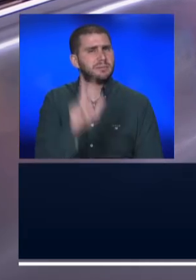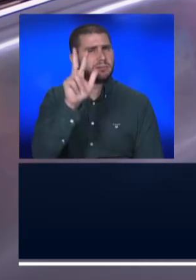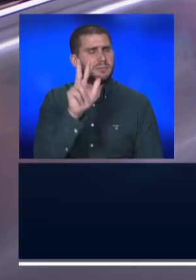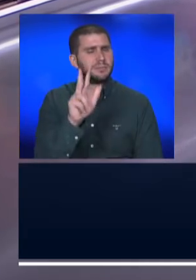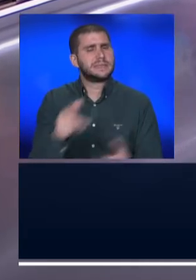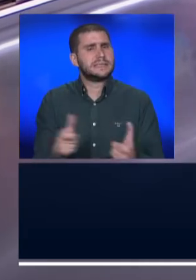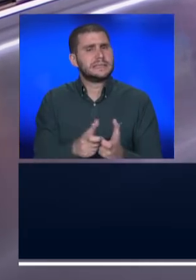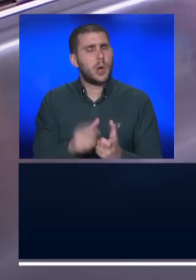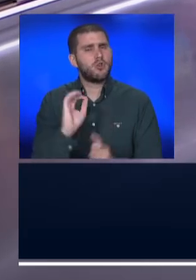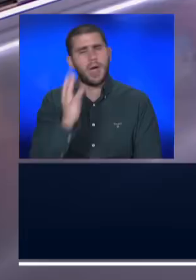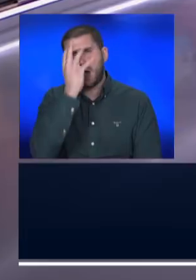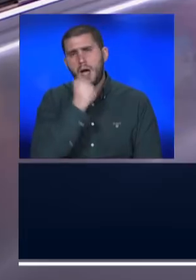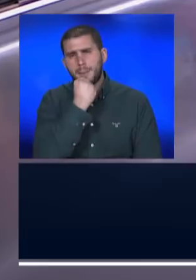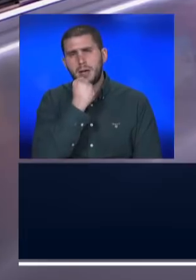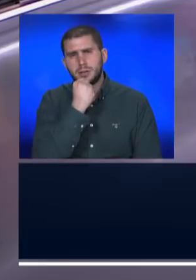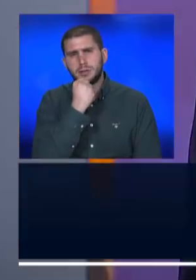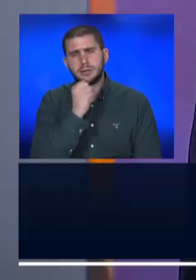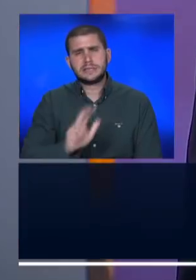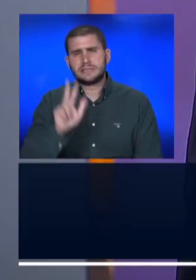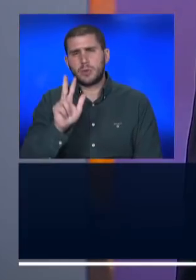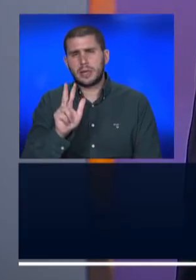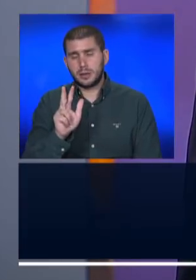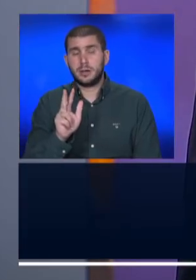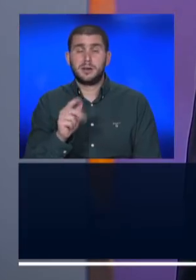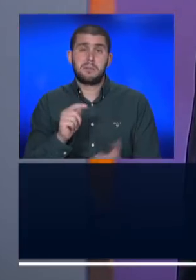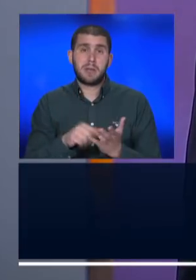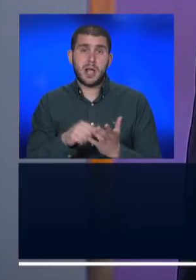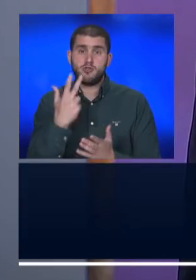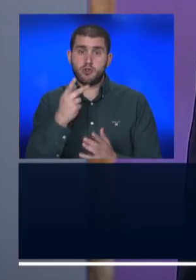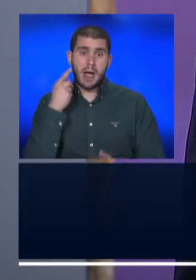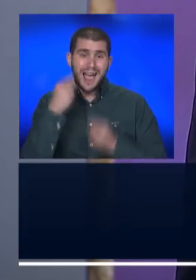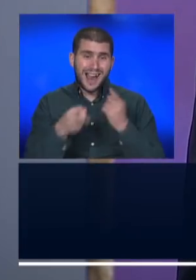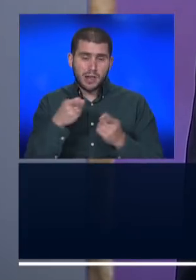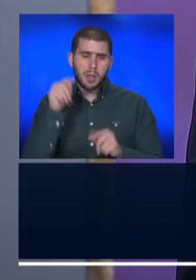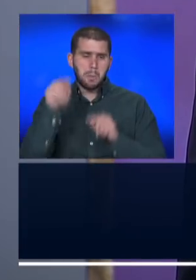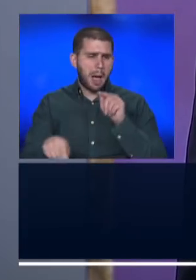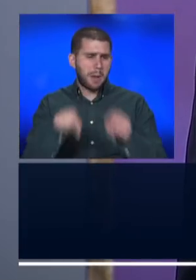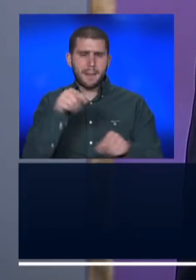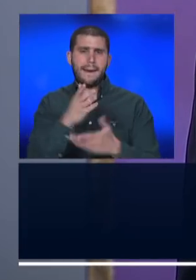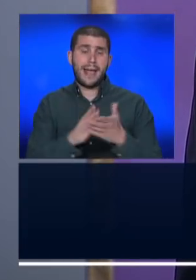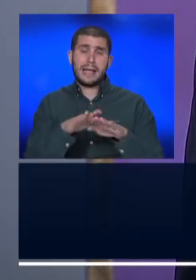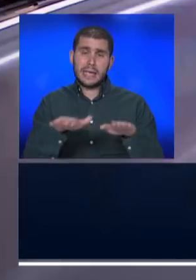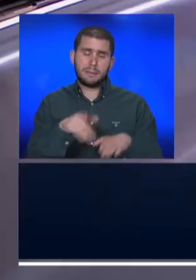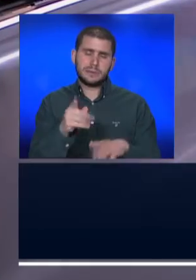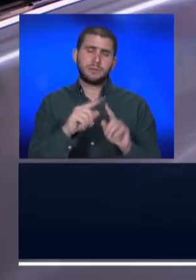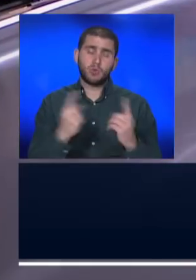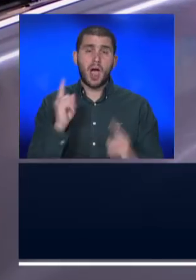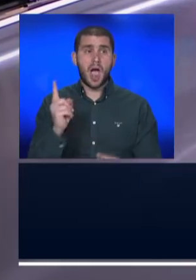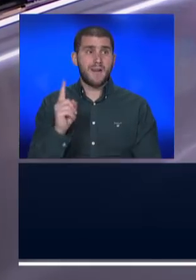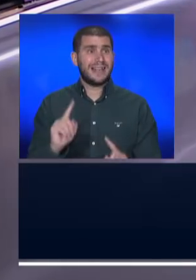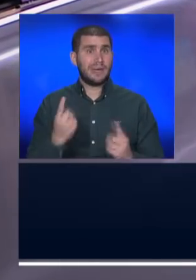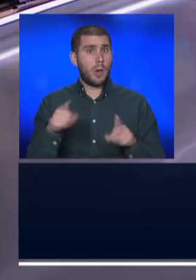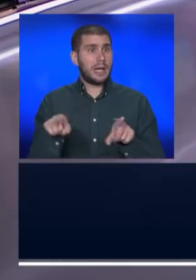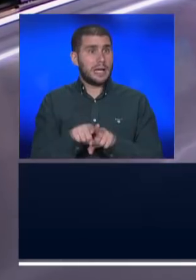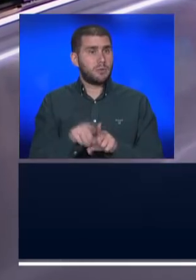חמאס מהצפון, כי לשגר 3 רקטות שנוחתות בחלקן בים, זה משהו אחד, ולפתוח אירוע כזה של קצת